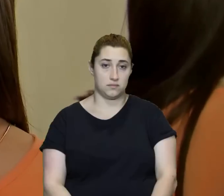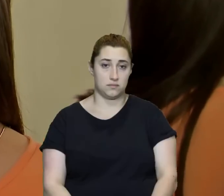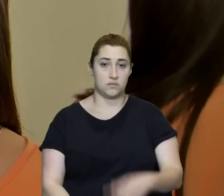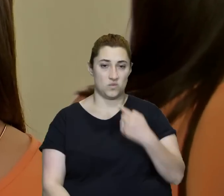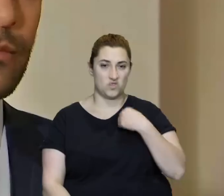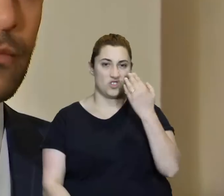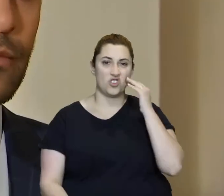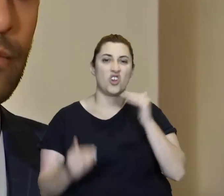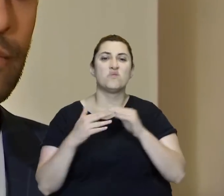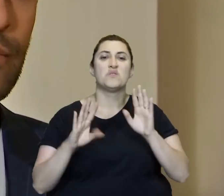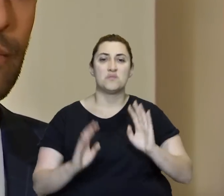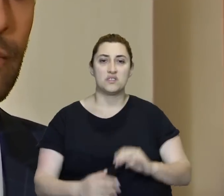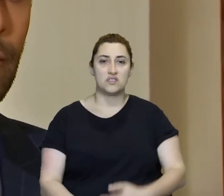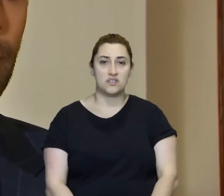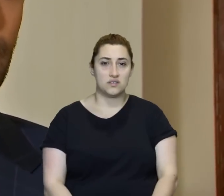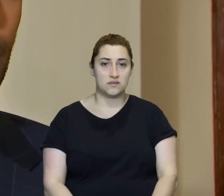Olmamış mı?